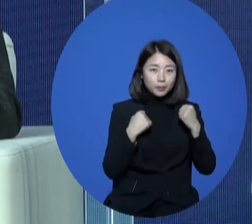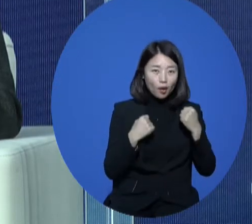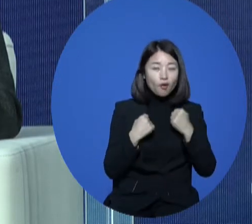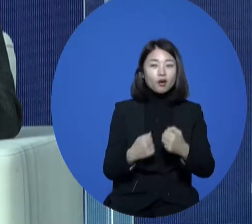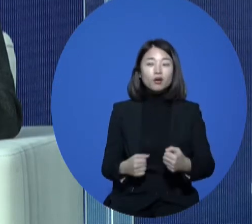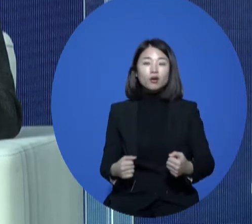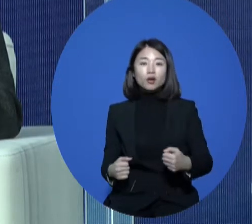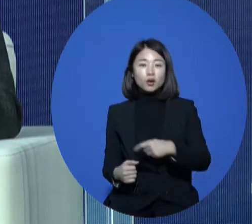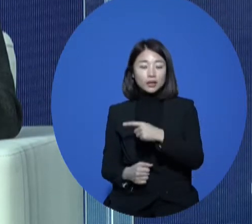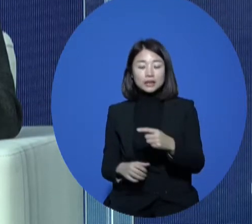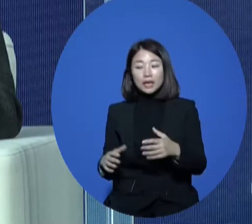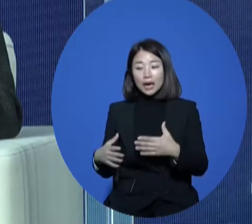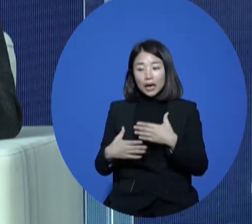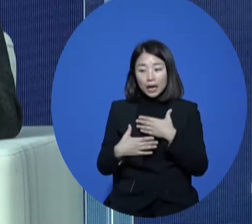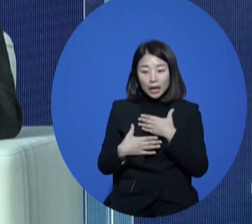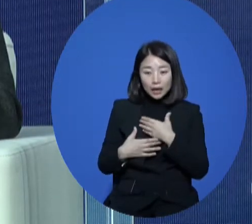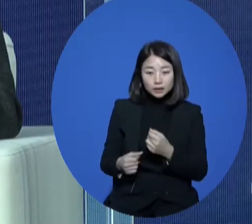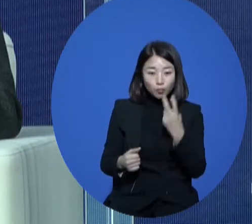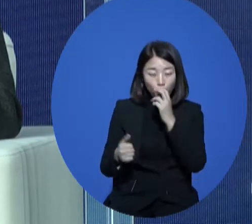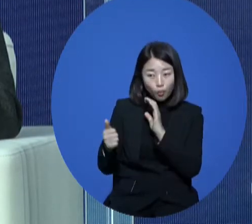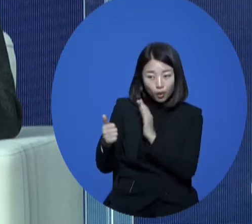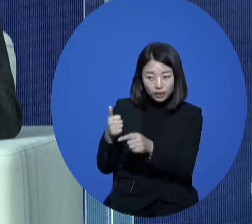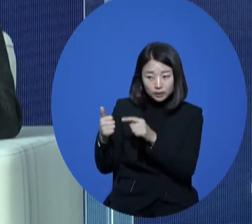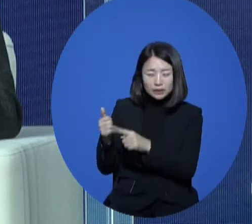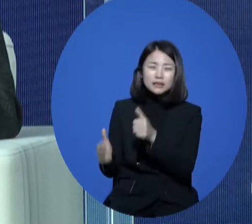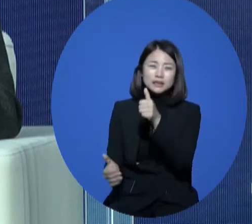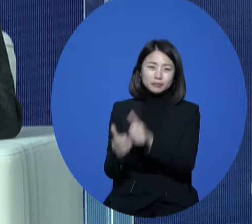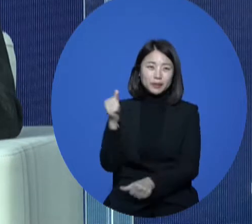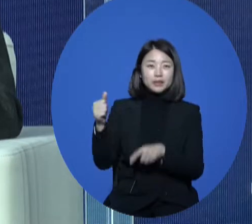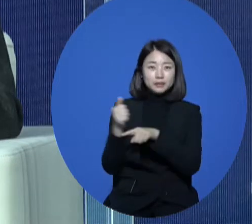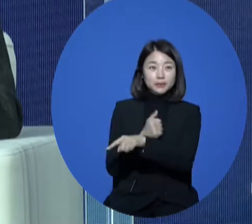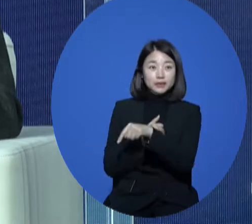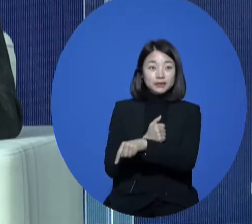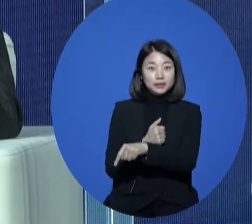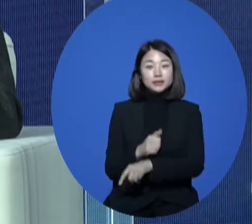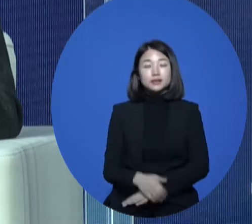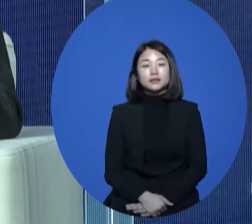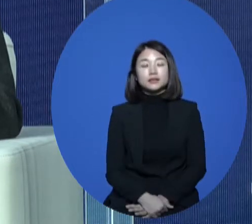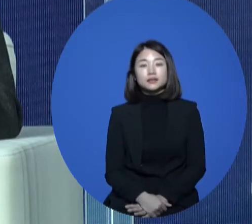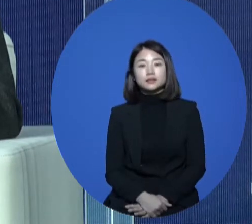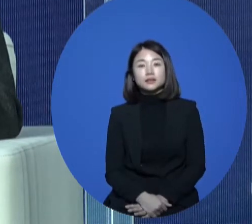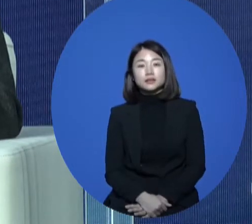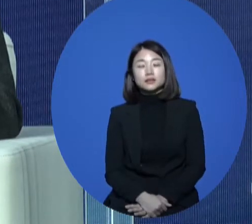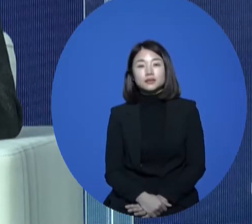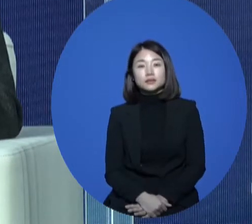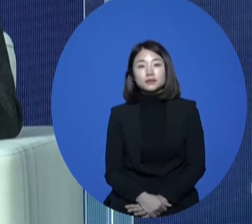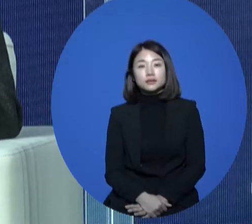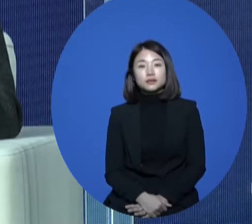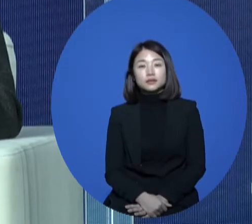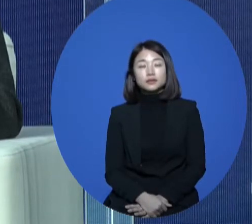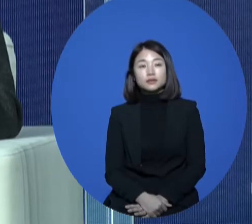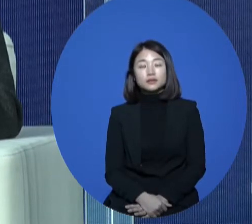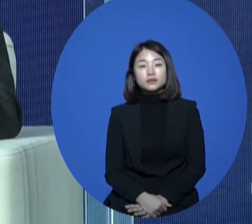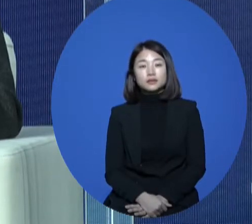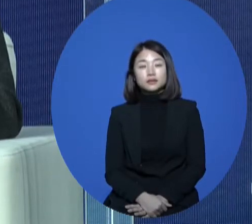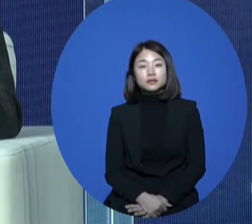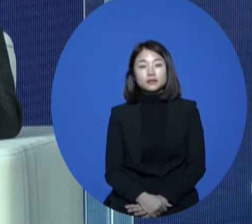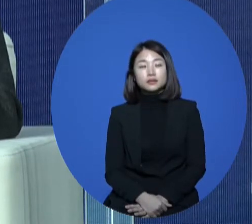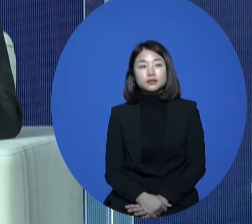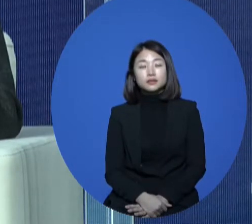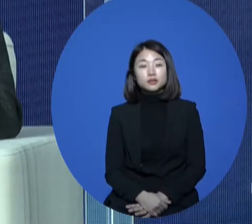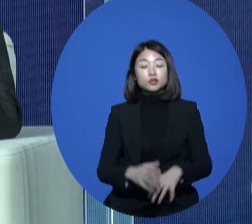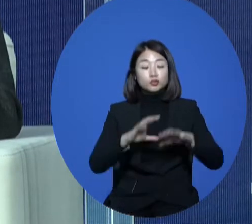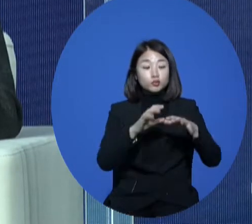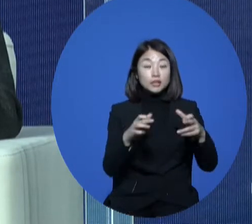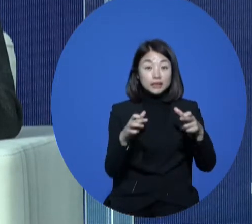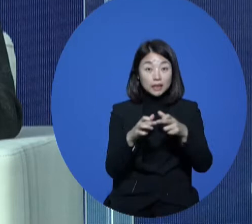안전을 보호하는데 실패했다라는 것을 나타나고 있다라고 알 수 있었습니다. 그래서